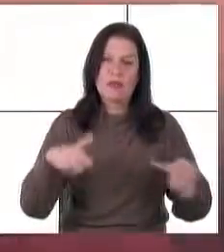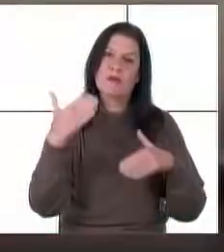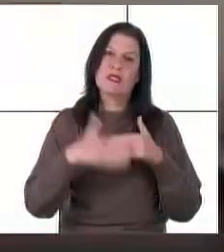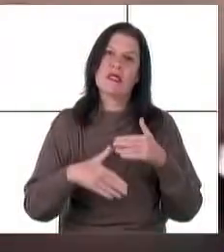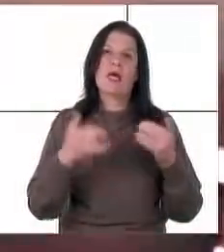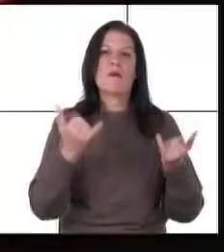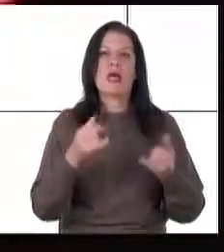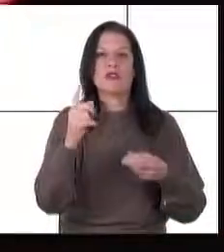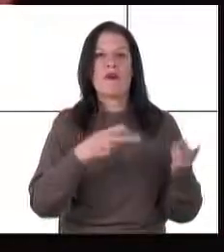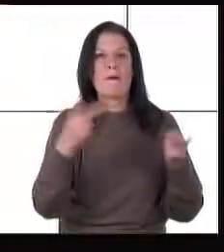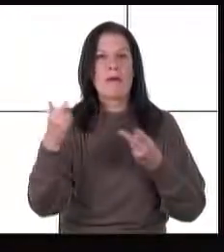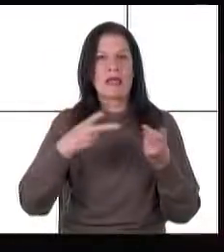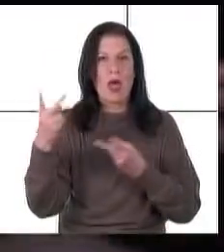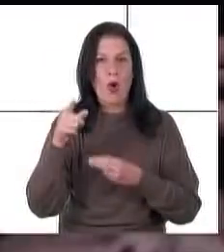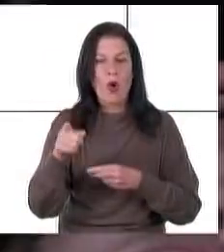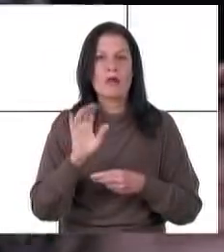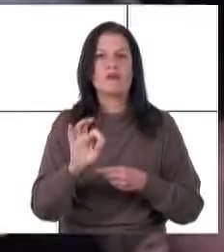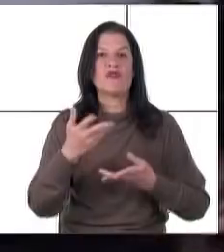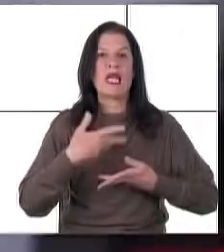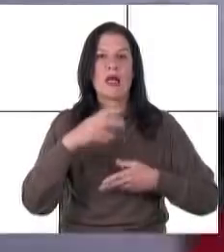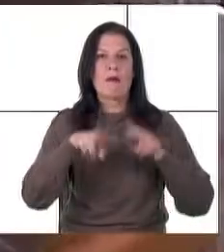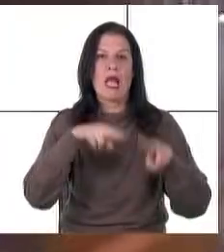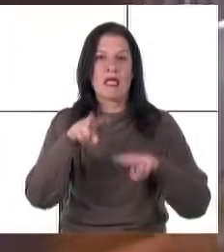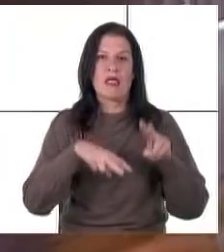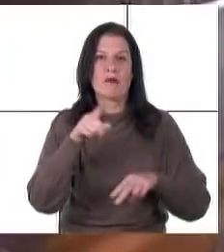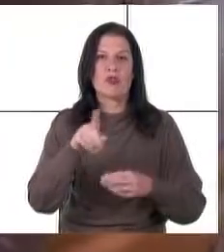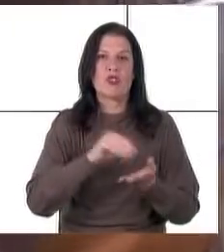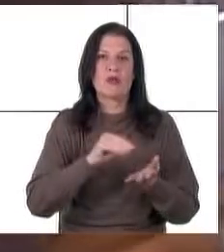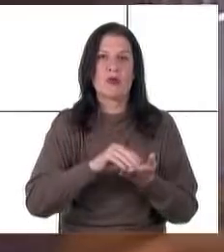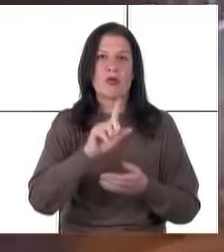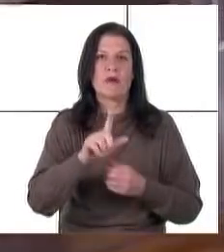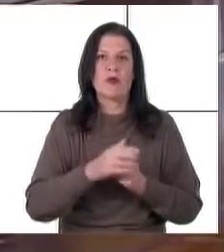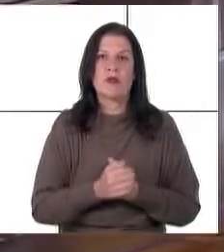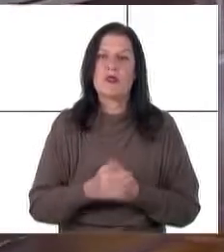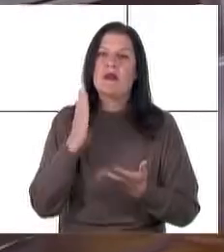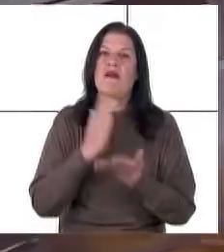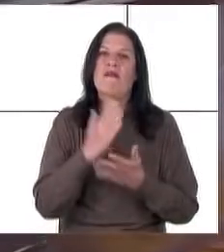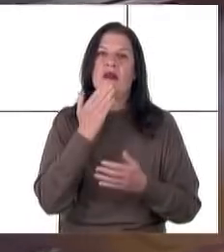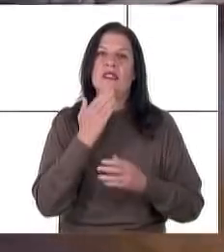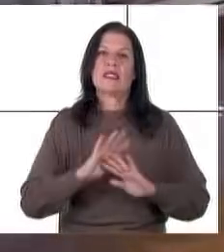לבתי החולים לקבל את הטיפול שהם כל כך זקוקים לו. מוז'ה וזרעאל, כך תסי וצ'וסטוי?